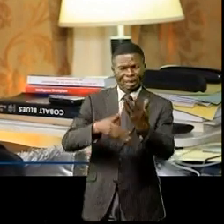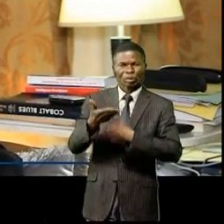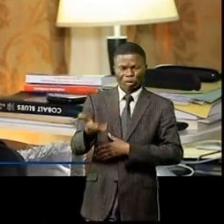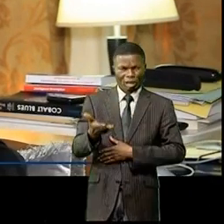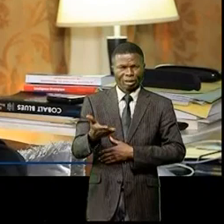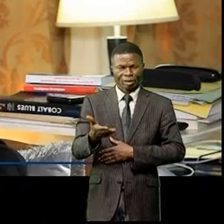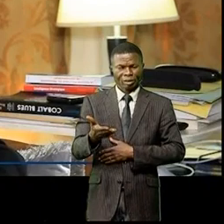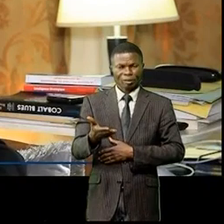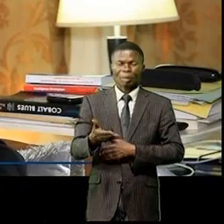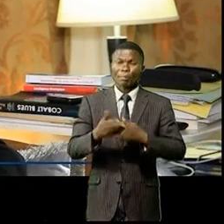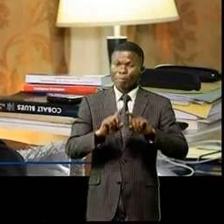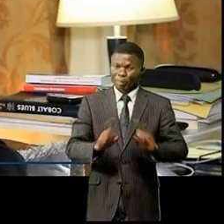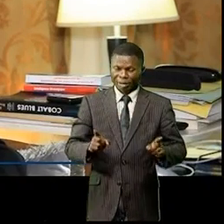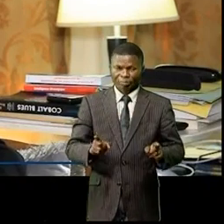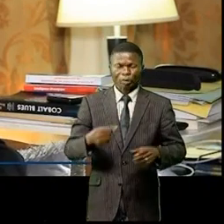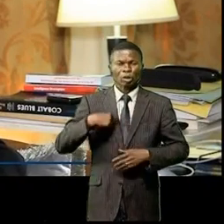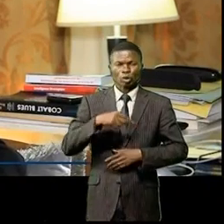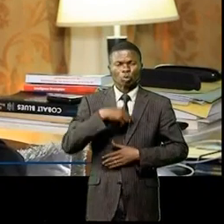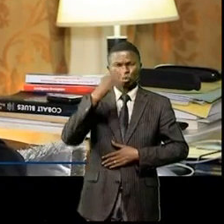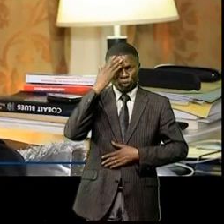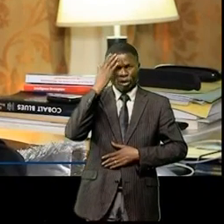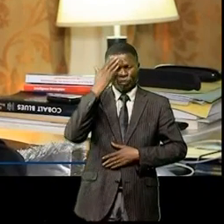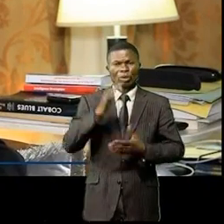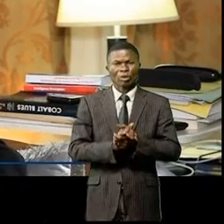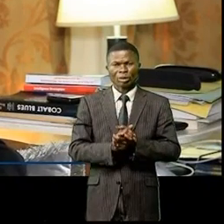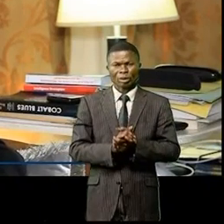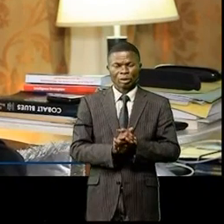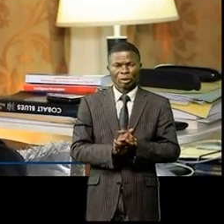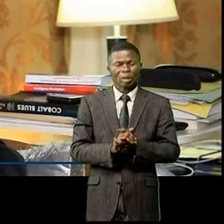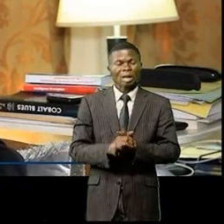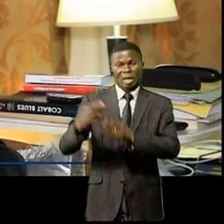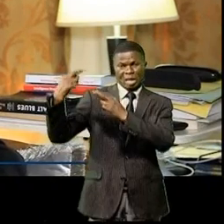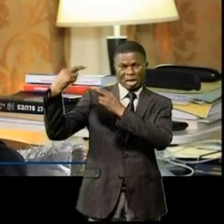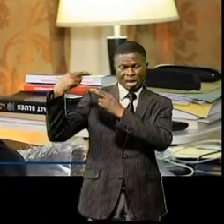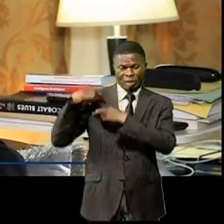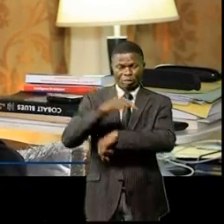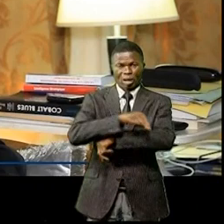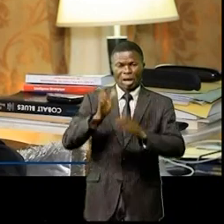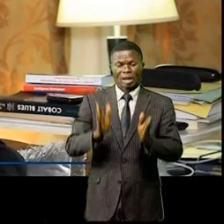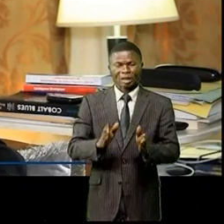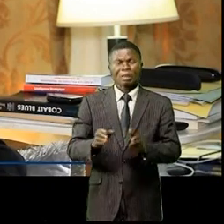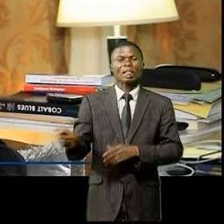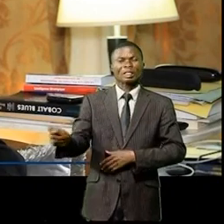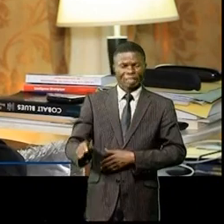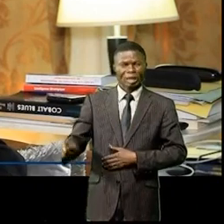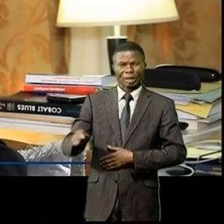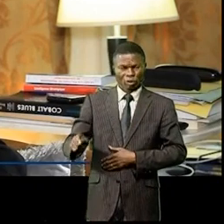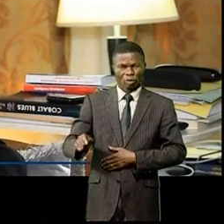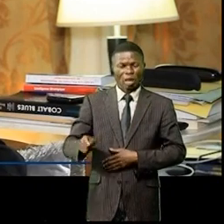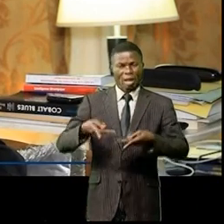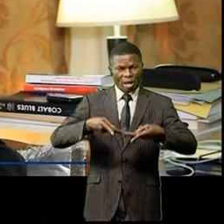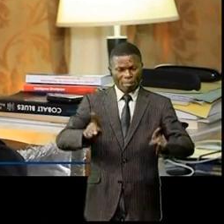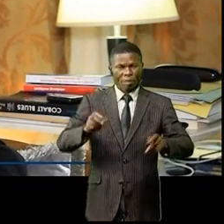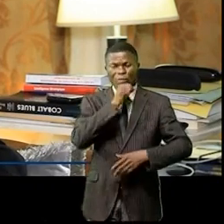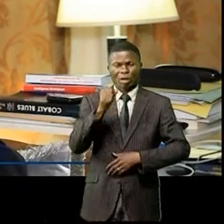rythme-là. Mais à ce que nous sachions, c'est l'attribution par l'administrateur du territoire, sur instruction de